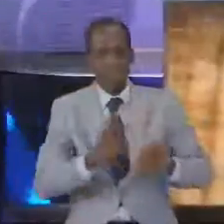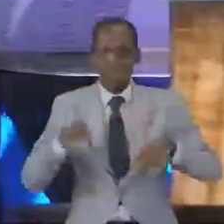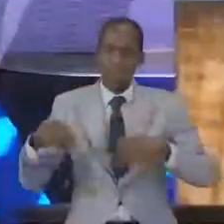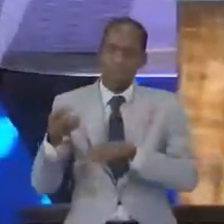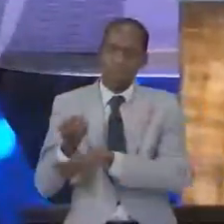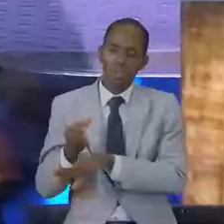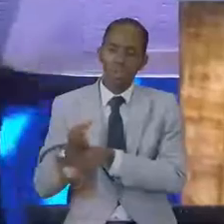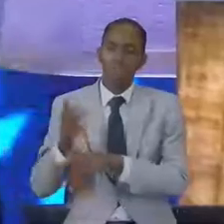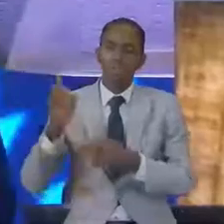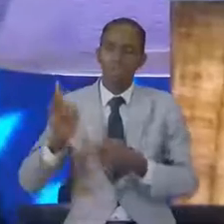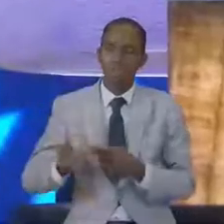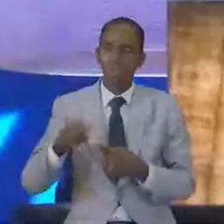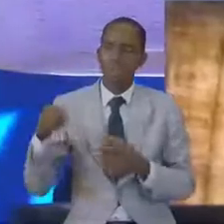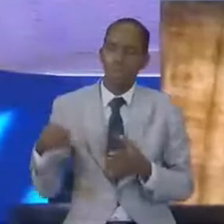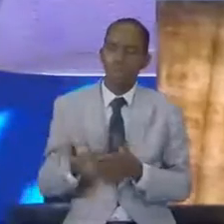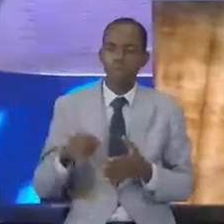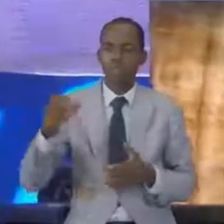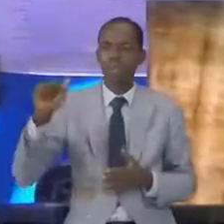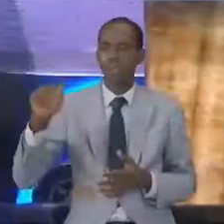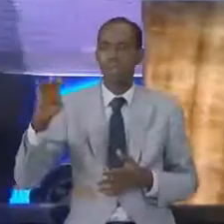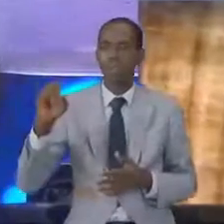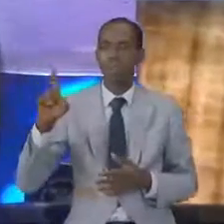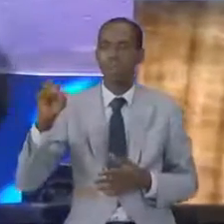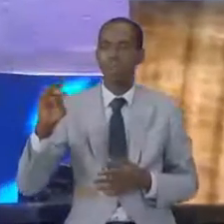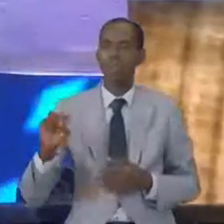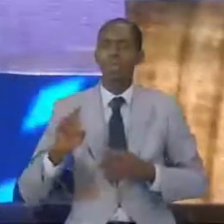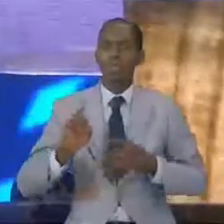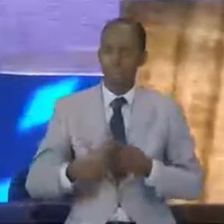le disant comment faire pour